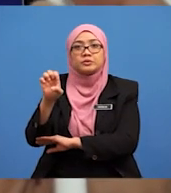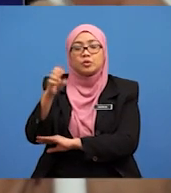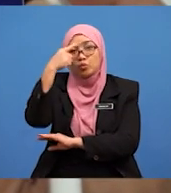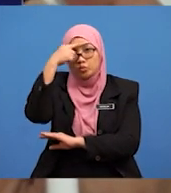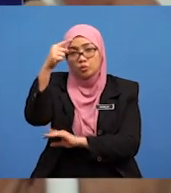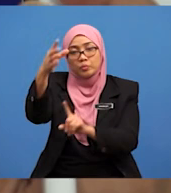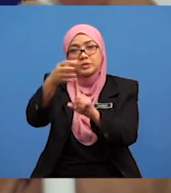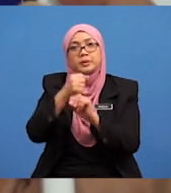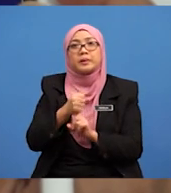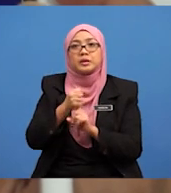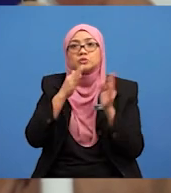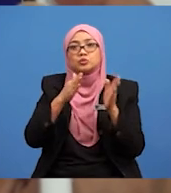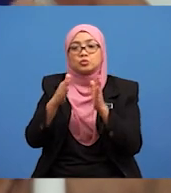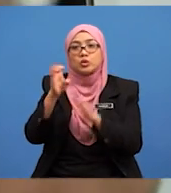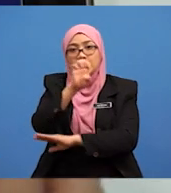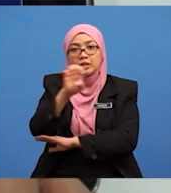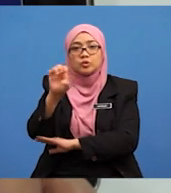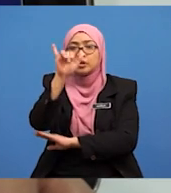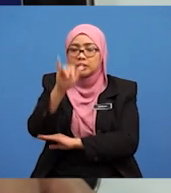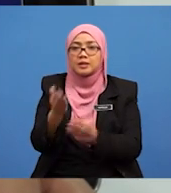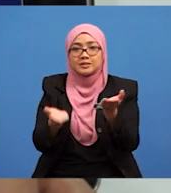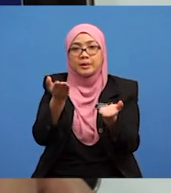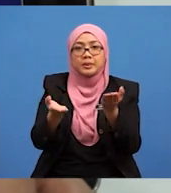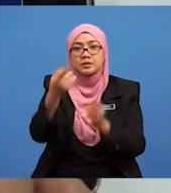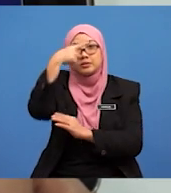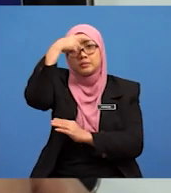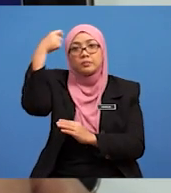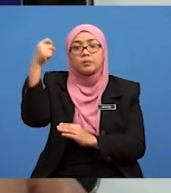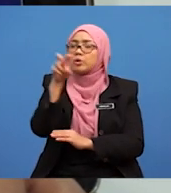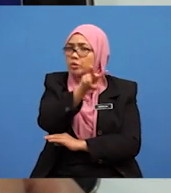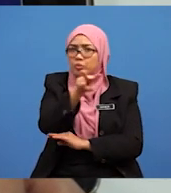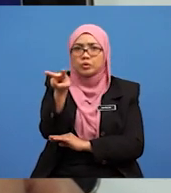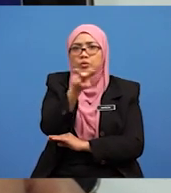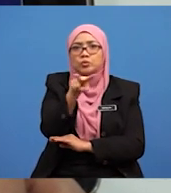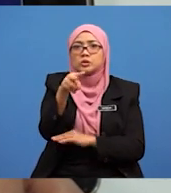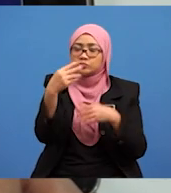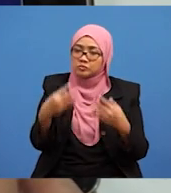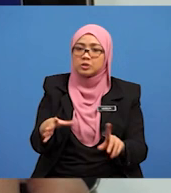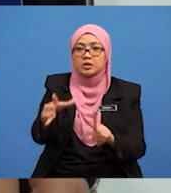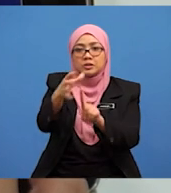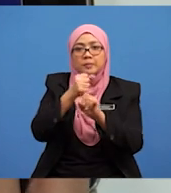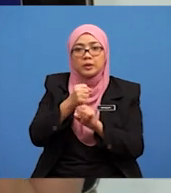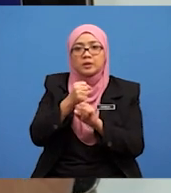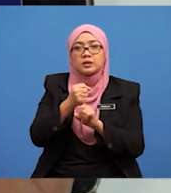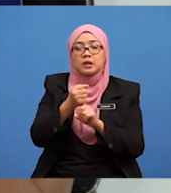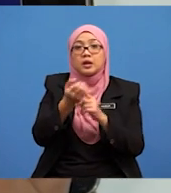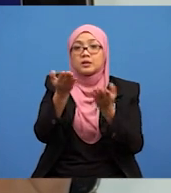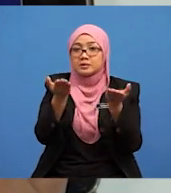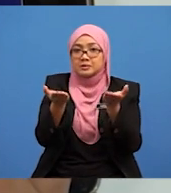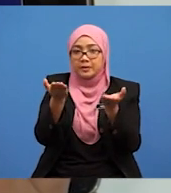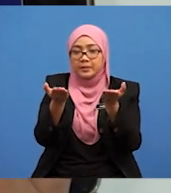elektron untuk mencapai susulan elektron yang stabil, kerana kedua-duanya telah mencapai keseimbangan